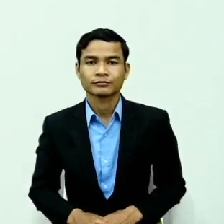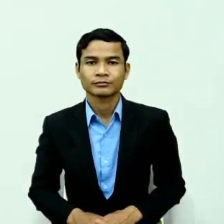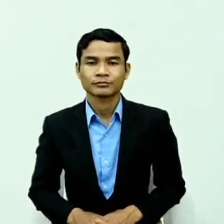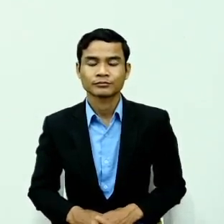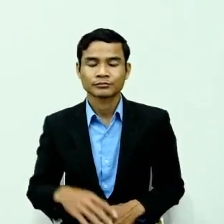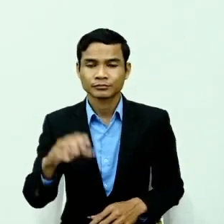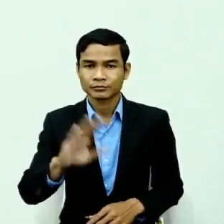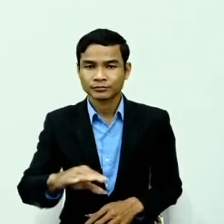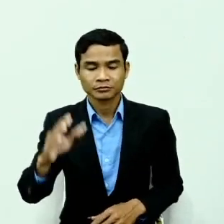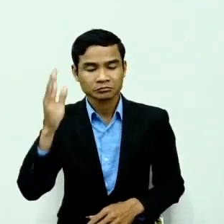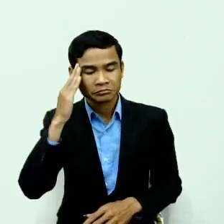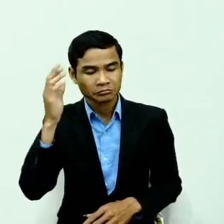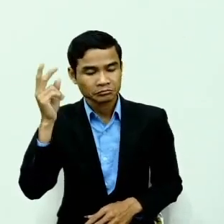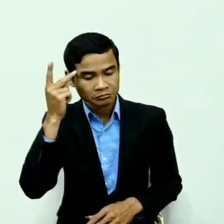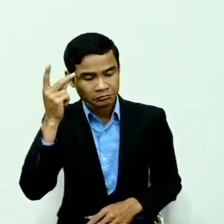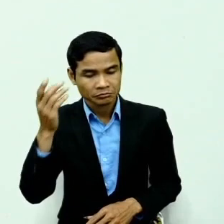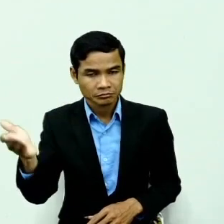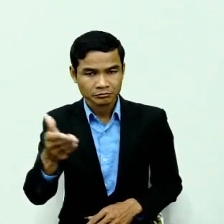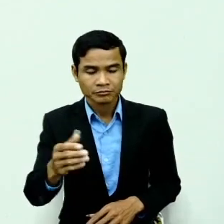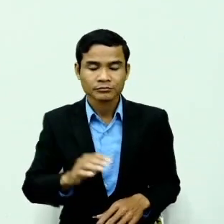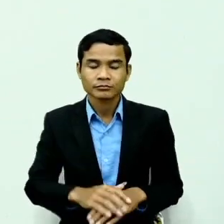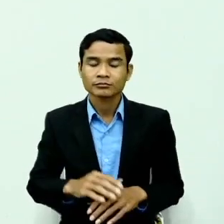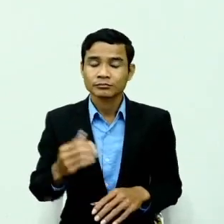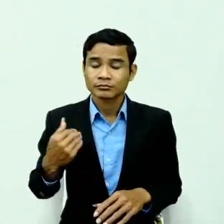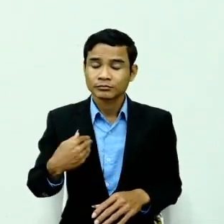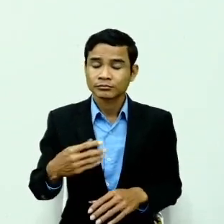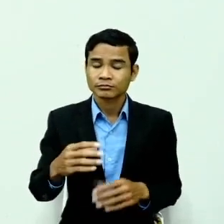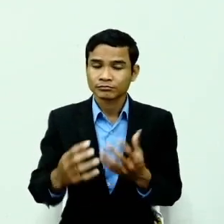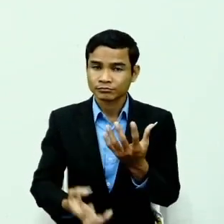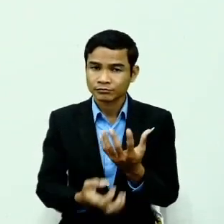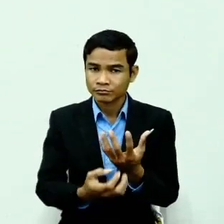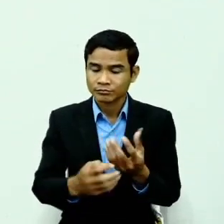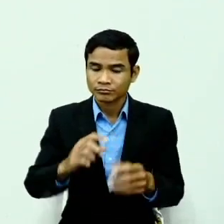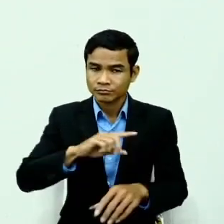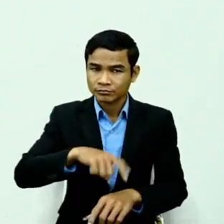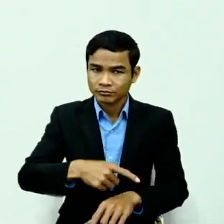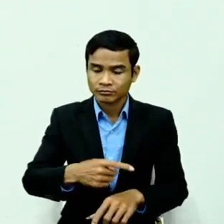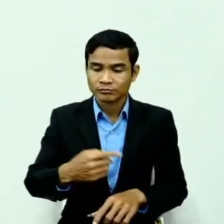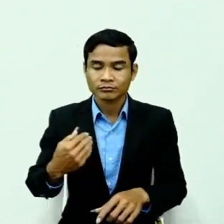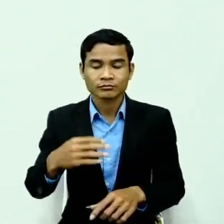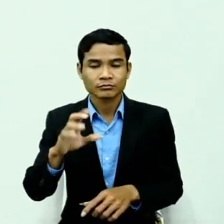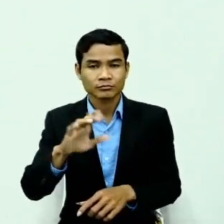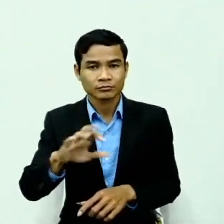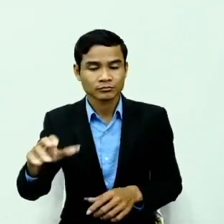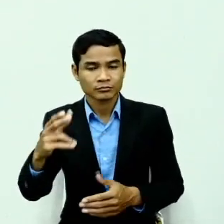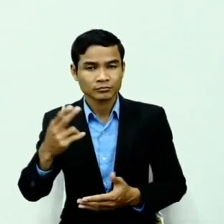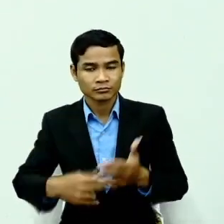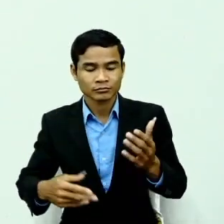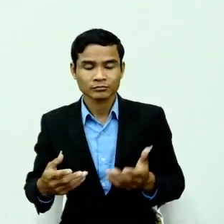chà con cực đừng thả lưu lưu nữa con ta rung ngọt miên tù ở sau vậy là